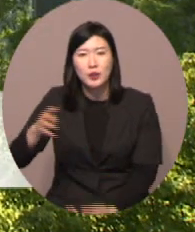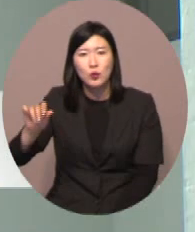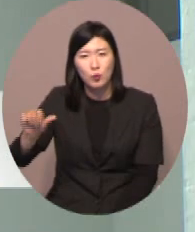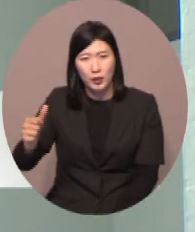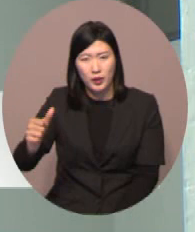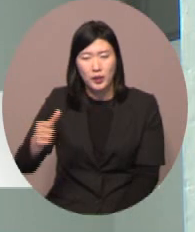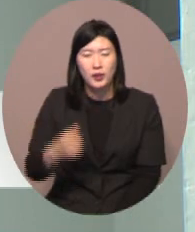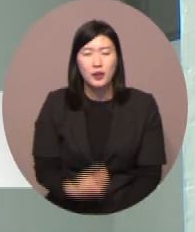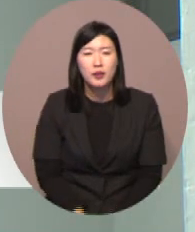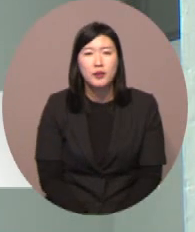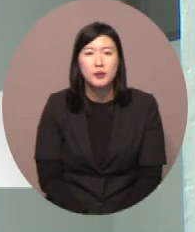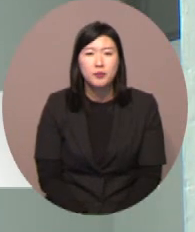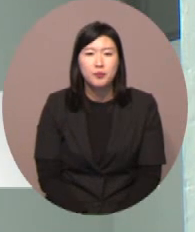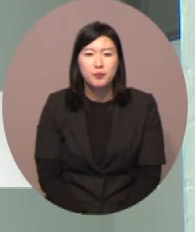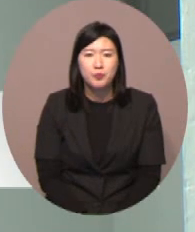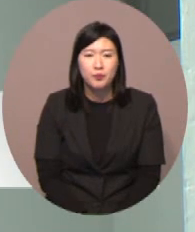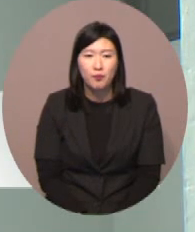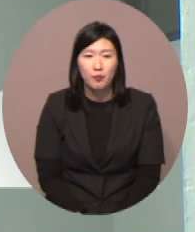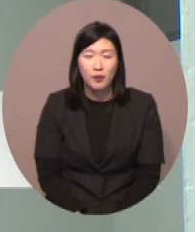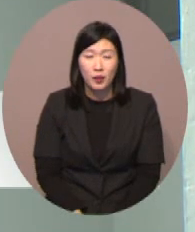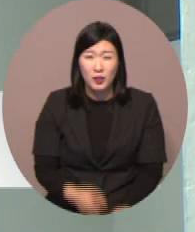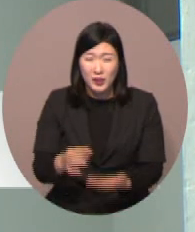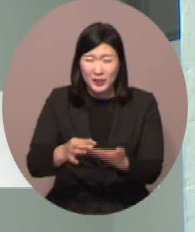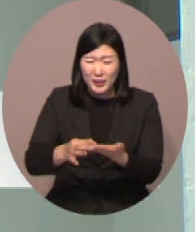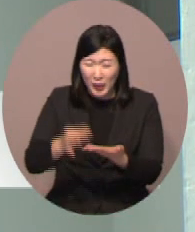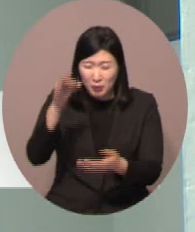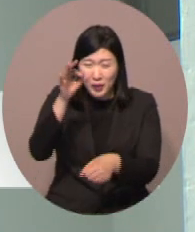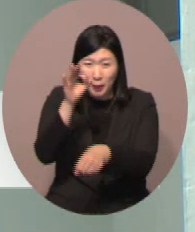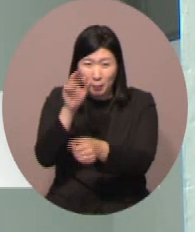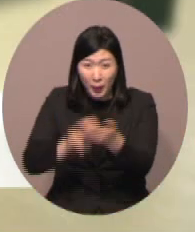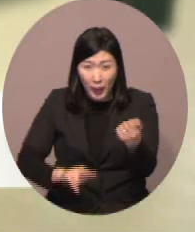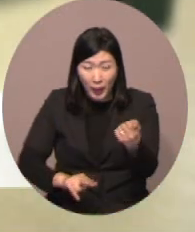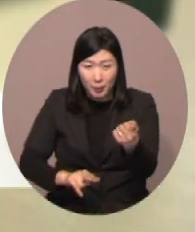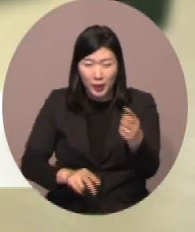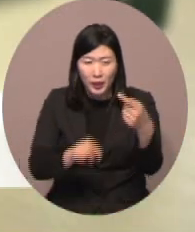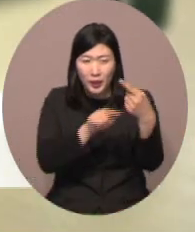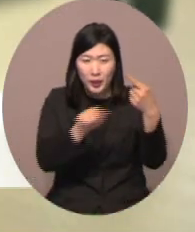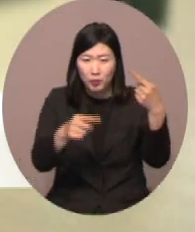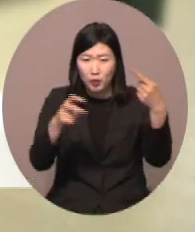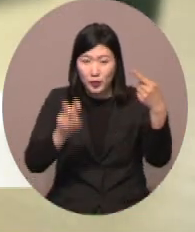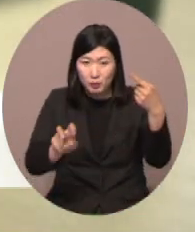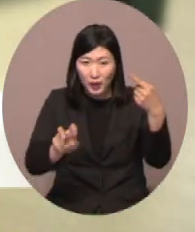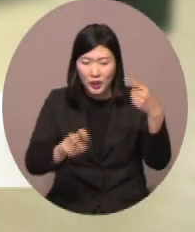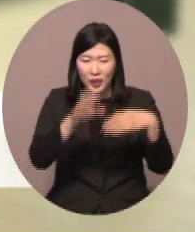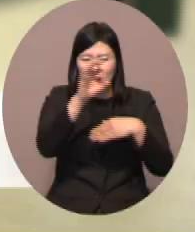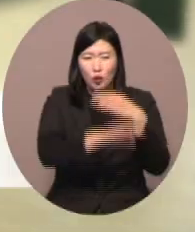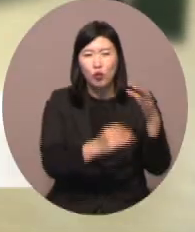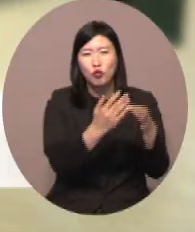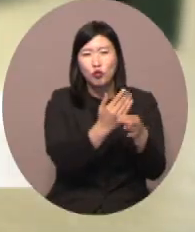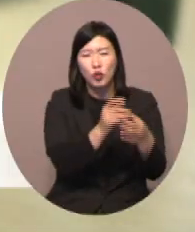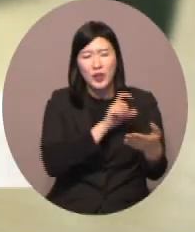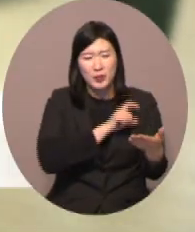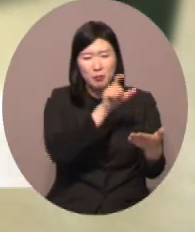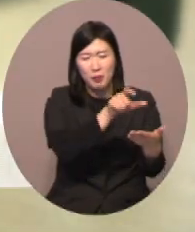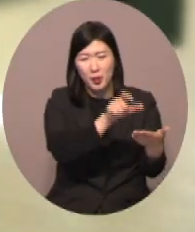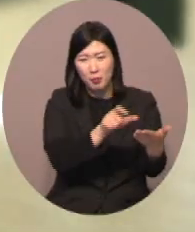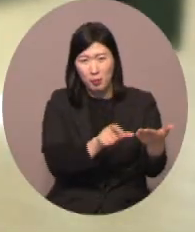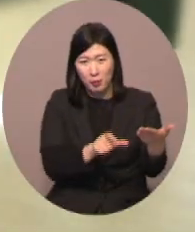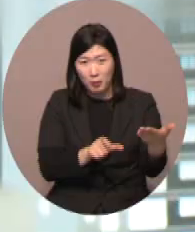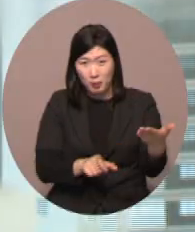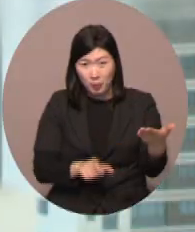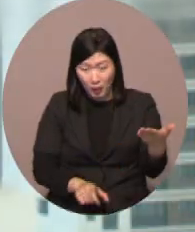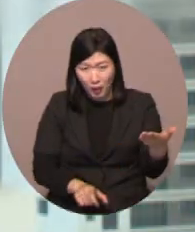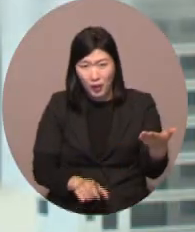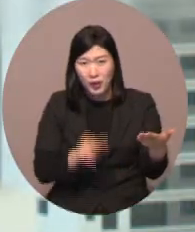그쳤습니다 대전지역에서 거래된 아파트 최고가 순위도 1에서 20위까지 서구와 유성구 등 신도심 소재 아파트가